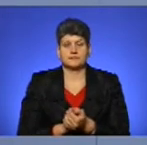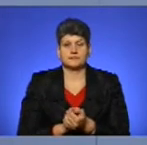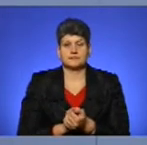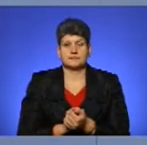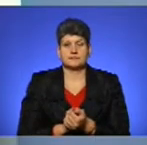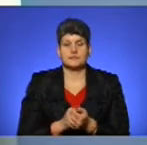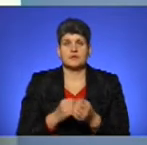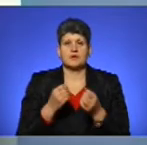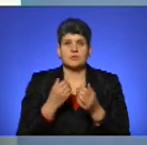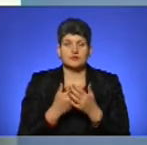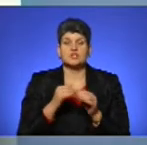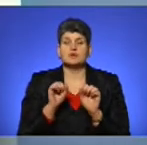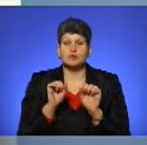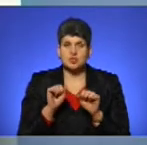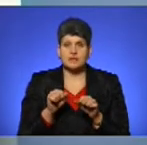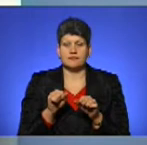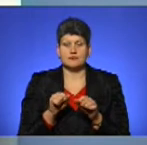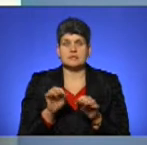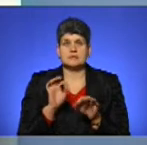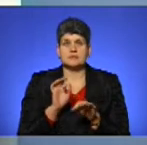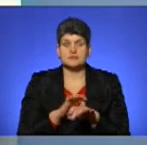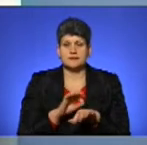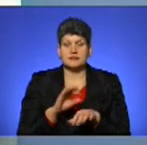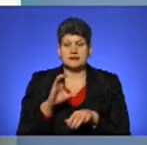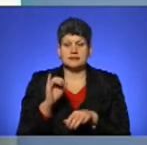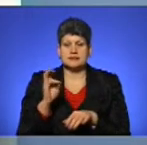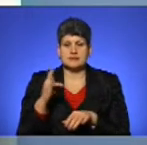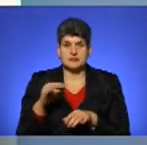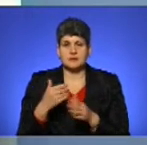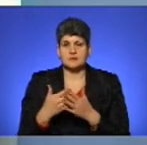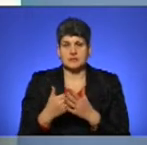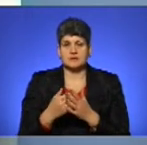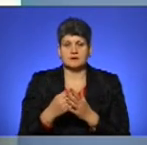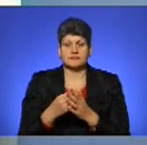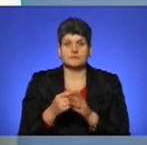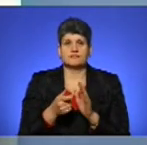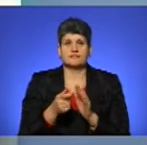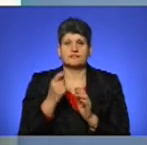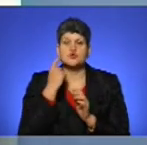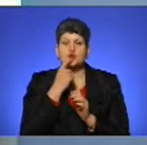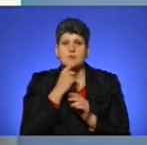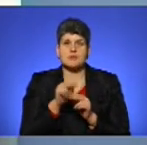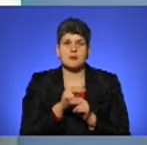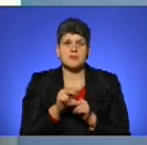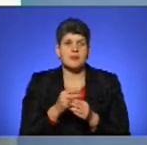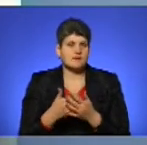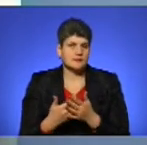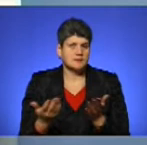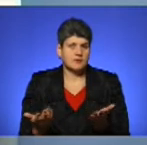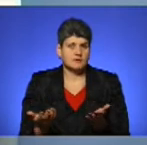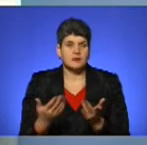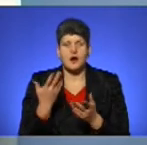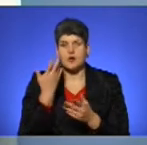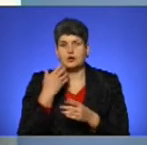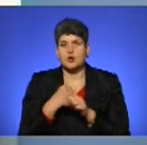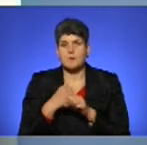От чи можливо інфікуватися ВІЛ-СНІДом, до прикладу, у стомат-кабінеті, чи коли вам роблять